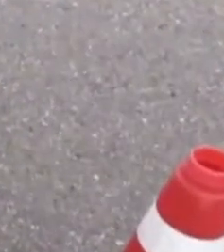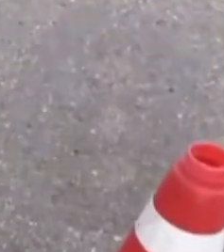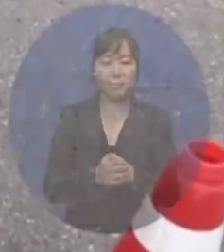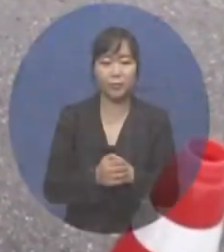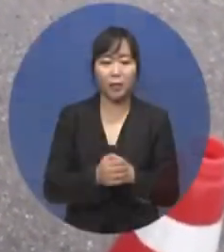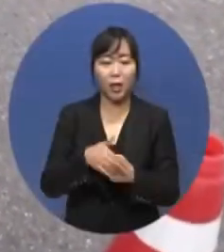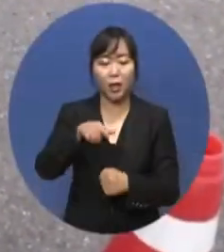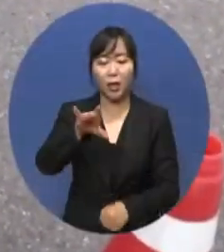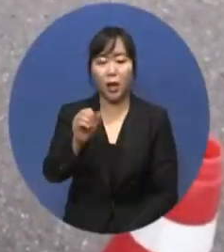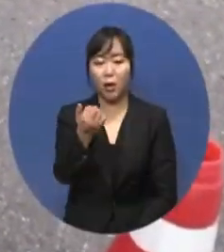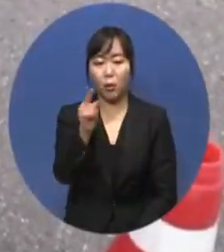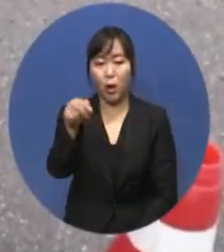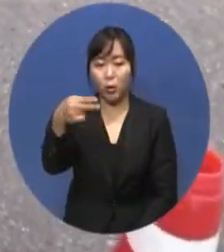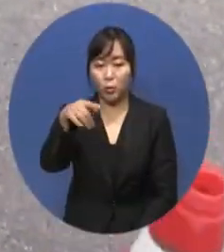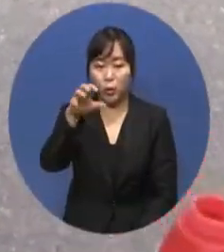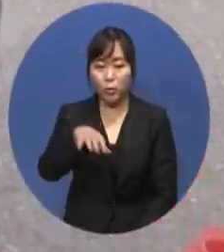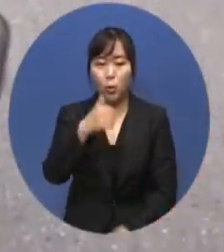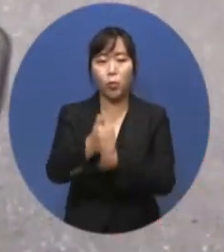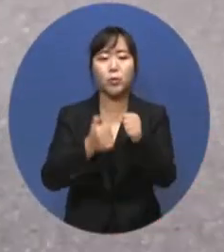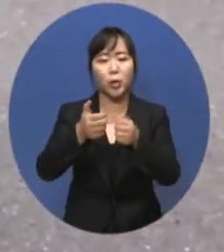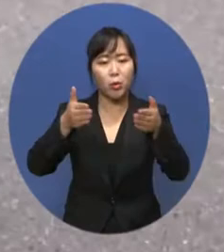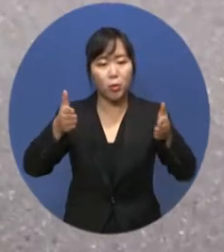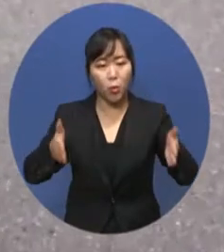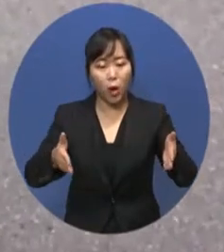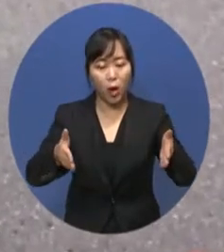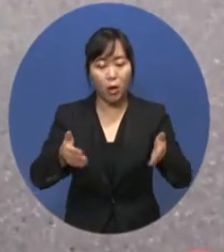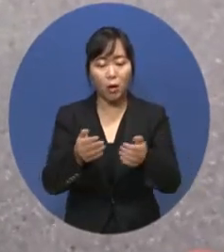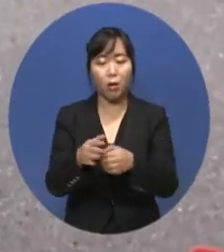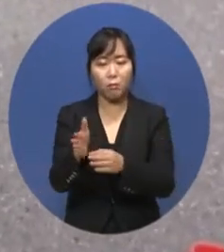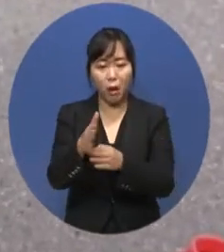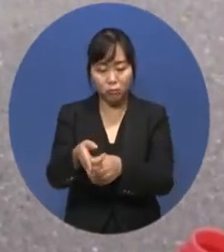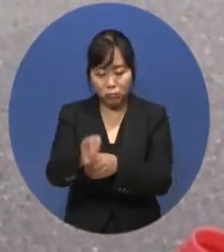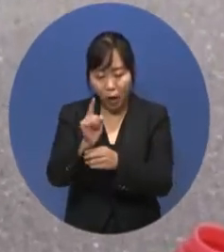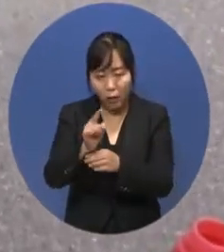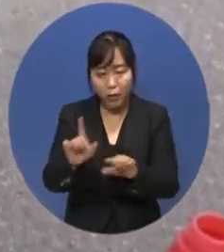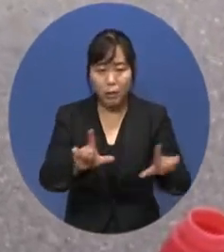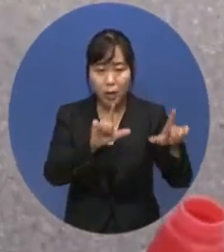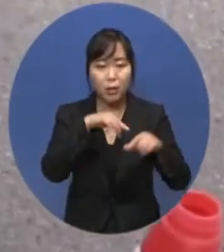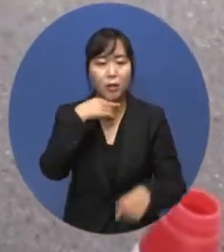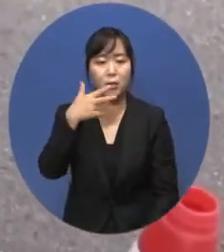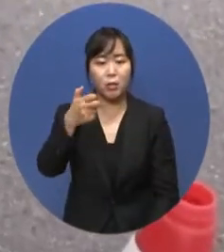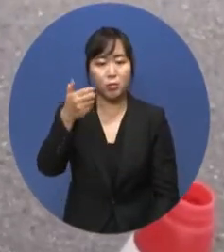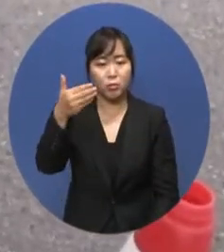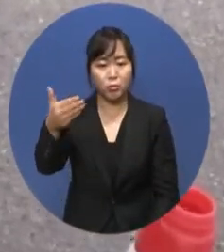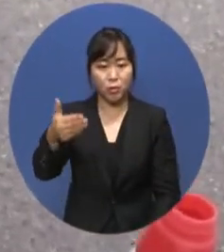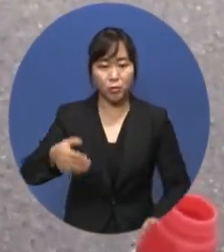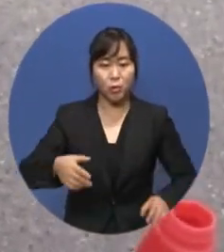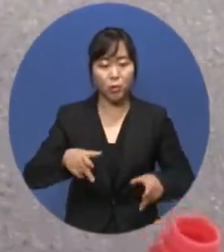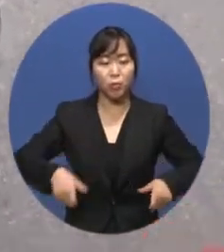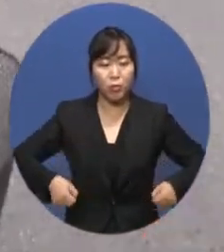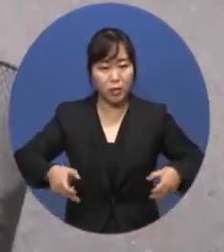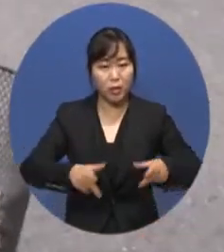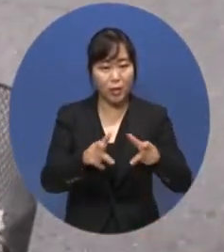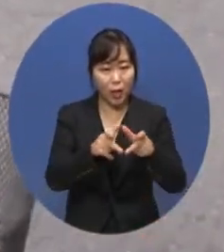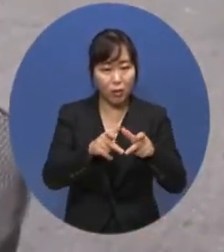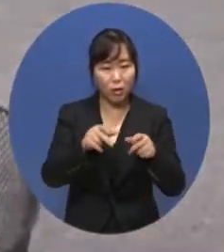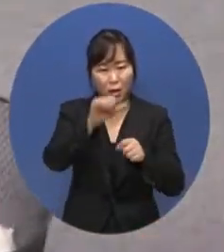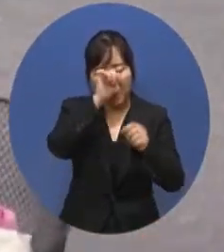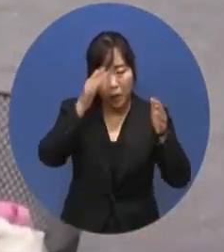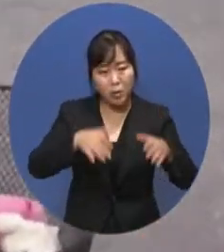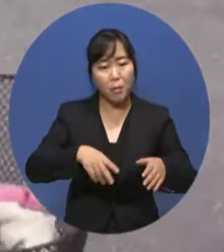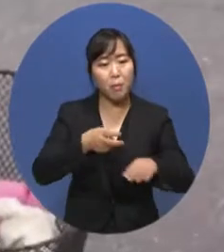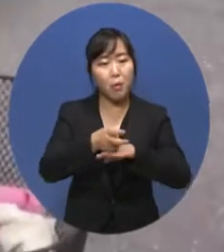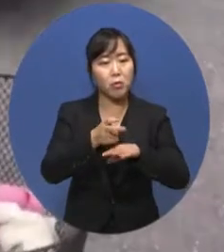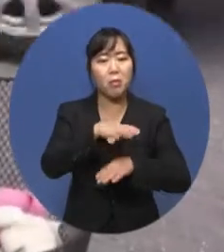강화도에서 50여 년 동안 업으로 생계를 이어가는 올해 79살 휠체어 장애인은 평생 버스를 이용한